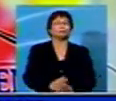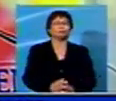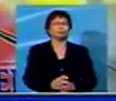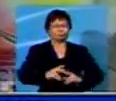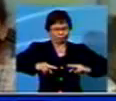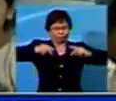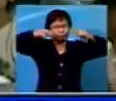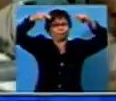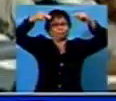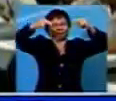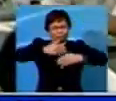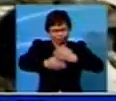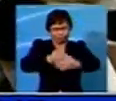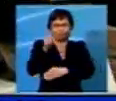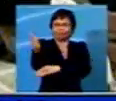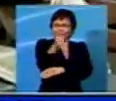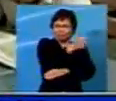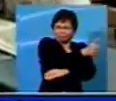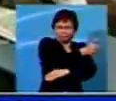meningkatkan prestasi